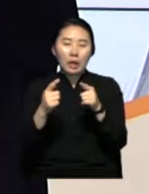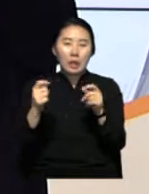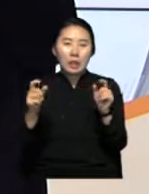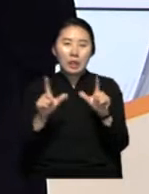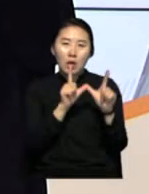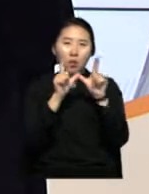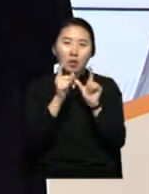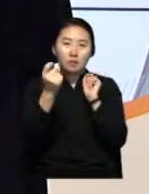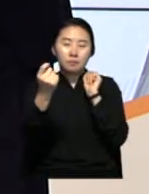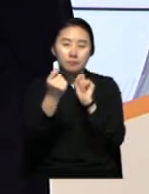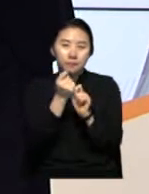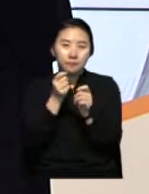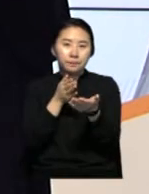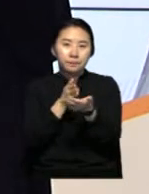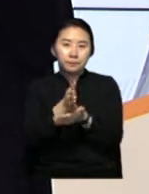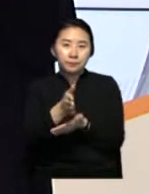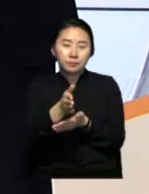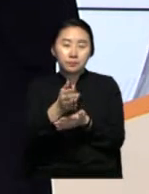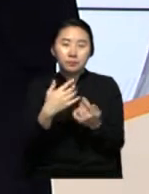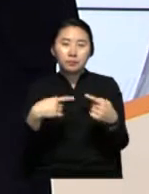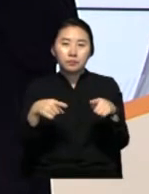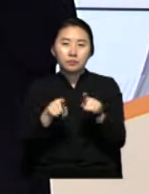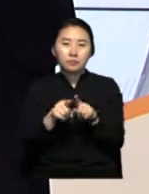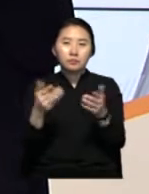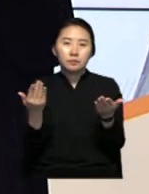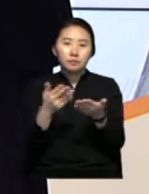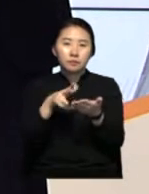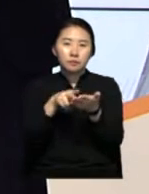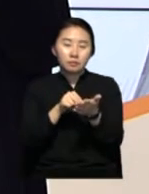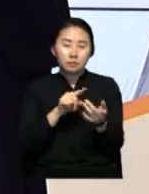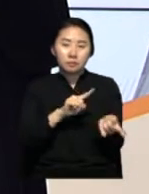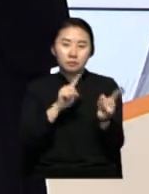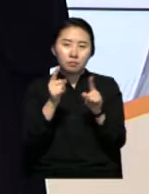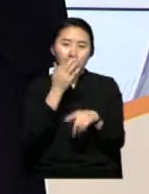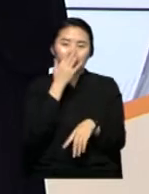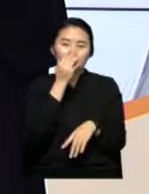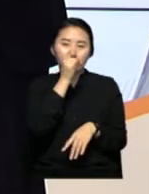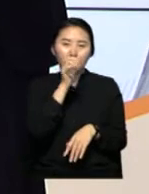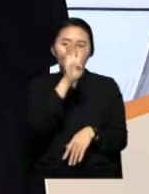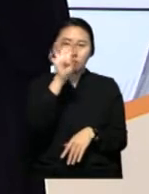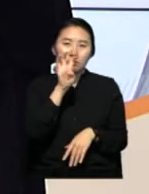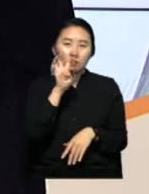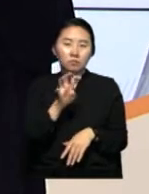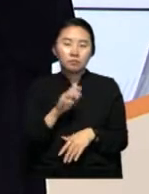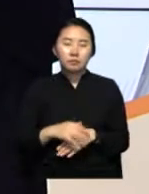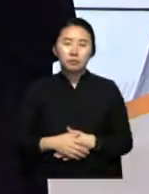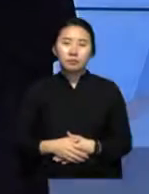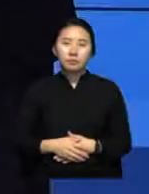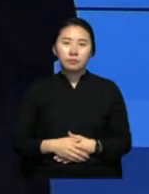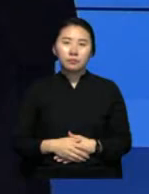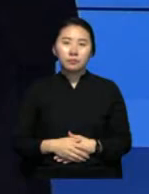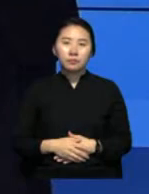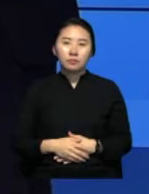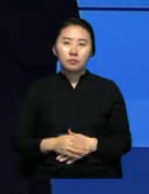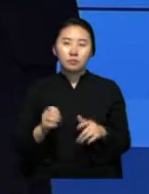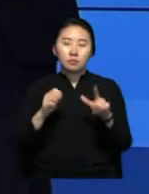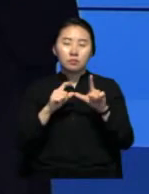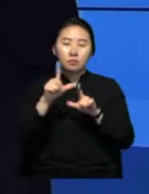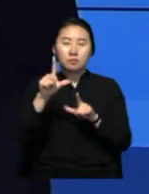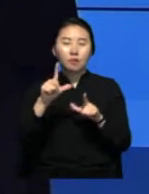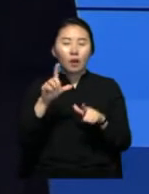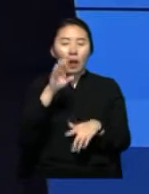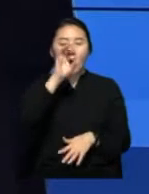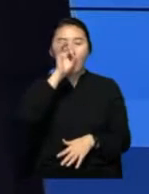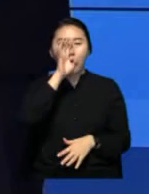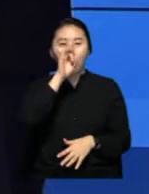실생활과 밀접한 분야였습니다. 이와 함께 이러한 문제들이 개선될 수 있을지도 함께 물었는데요. 전반적으로 개선되지